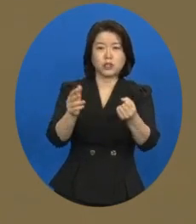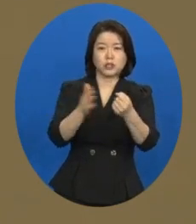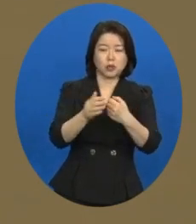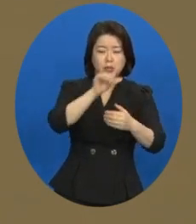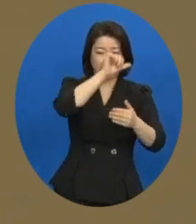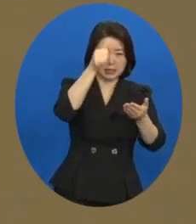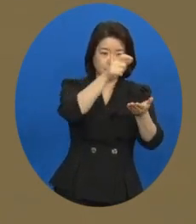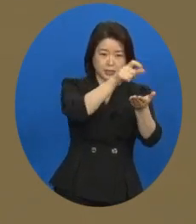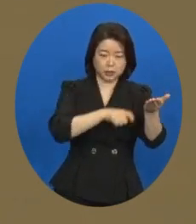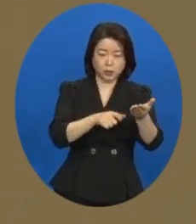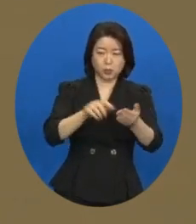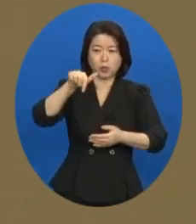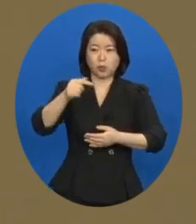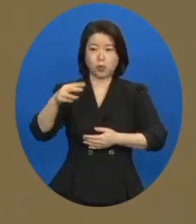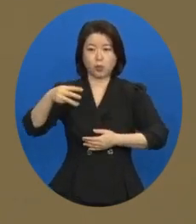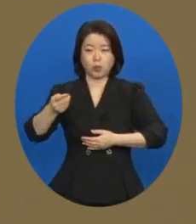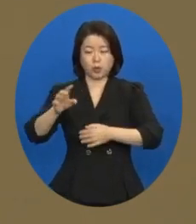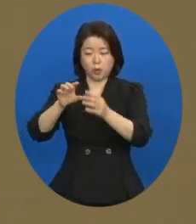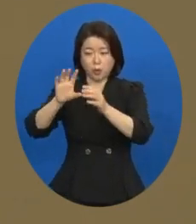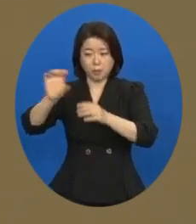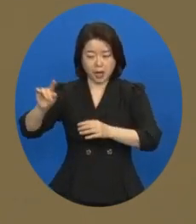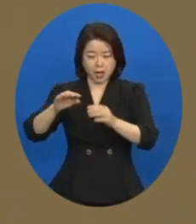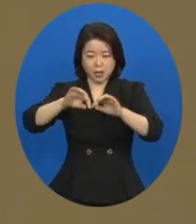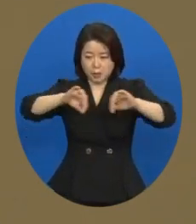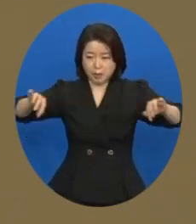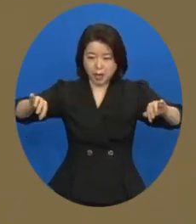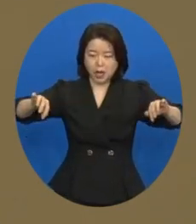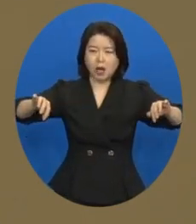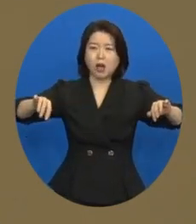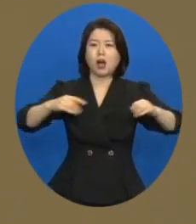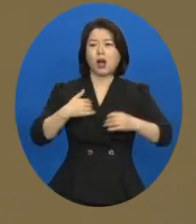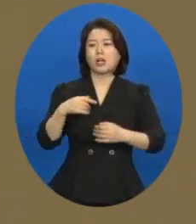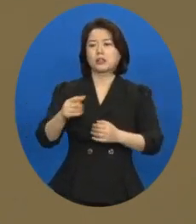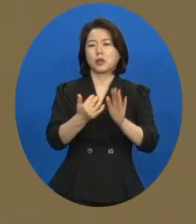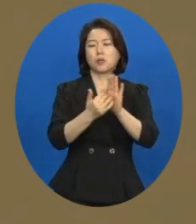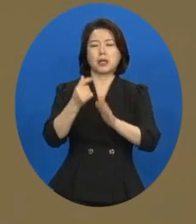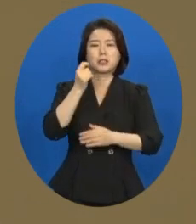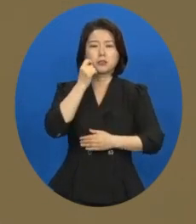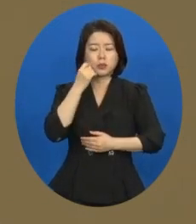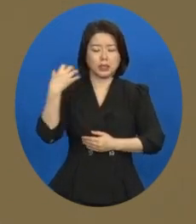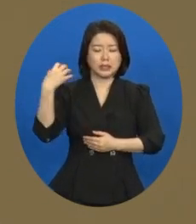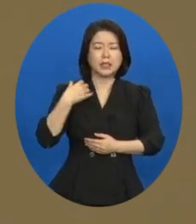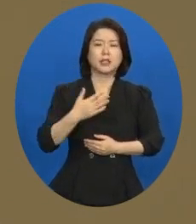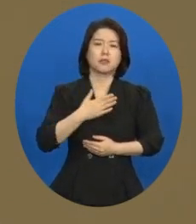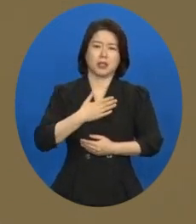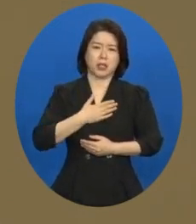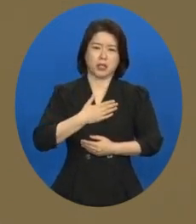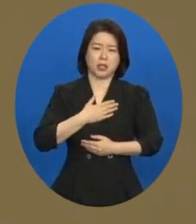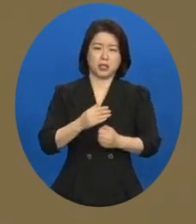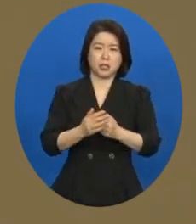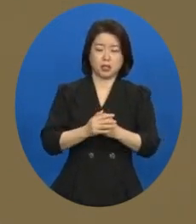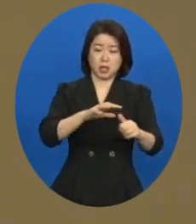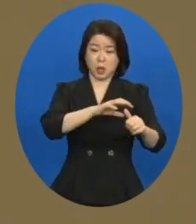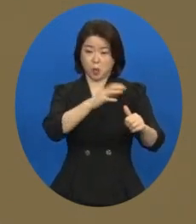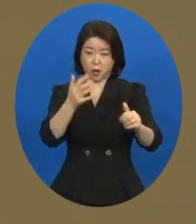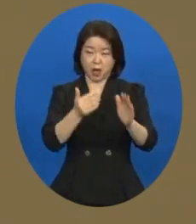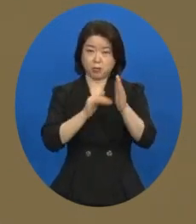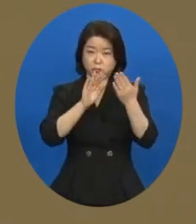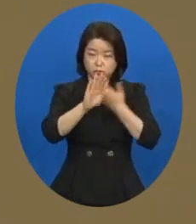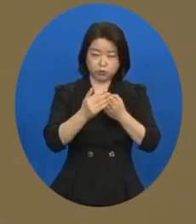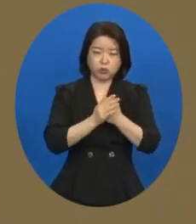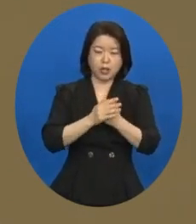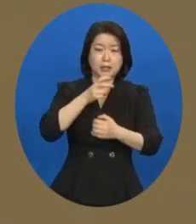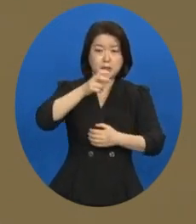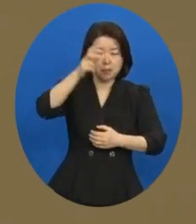고려파로 분열했는데 이를 막지 못한 책임이 나에게 있습니다. 광복 직후